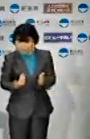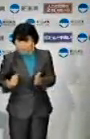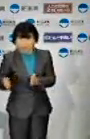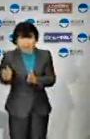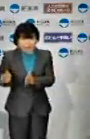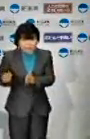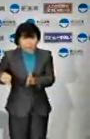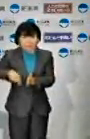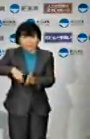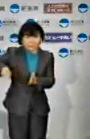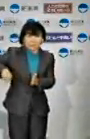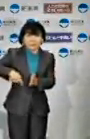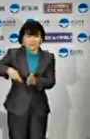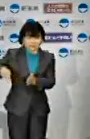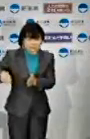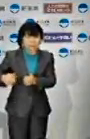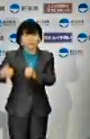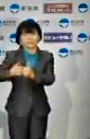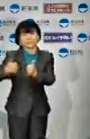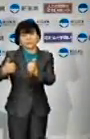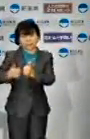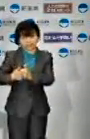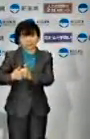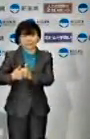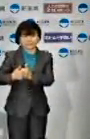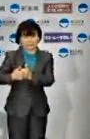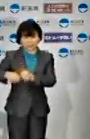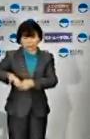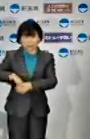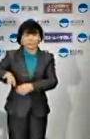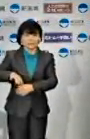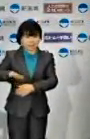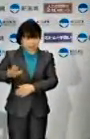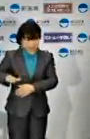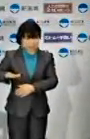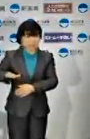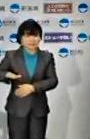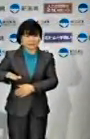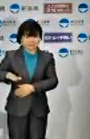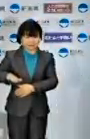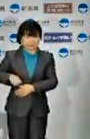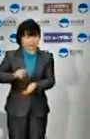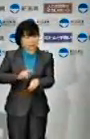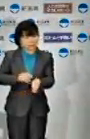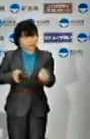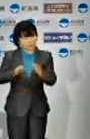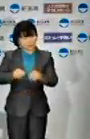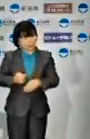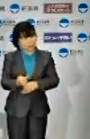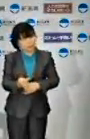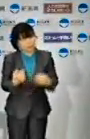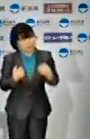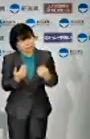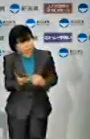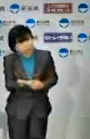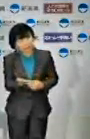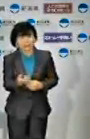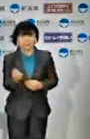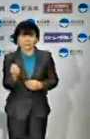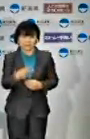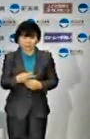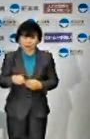ですね、やっぱり相談っていう分野があるわけですね、それこそ病院に行くべきでしょうかとかこん